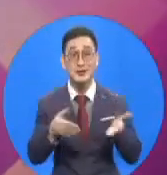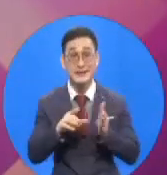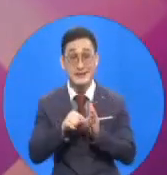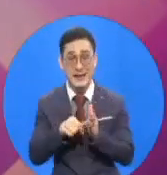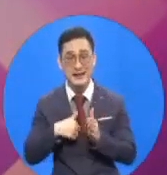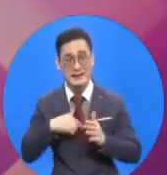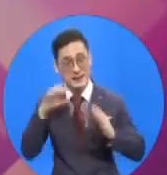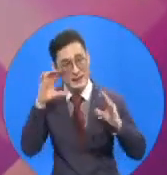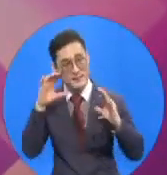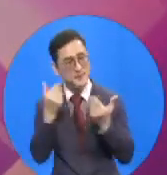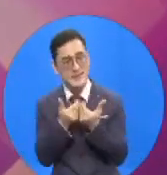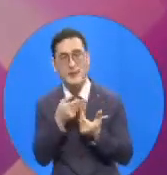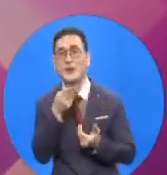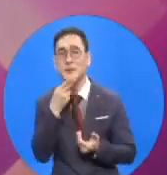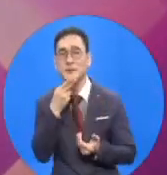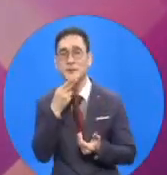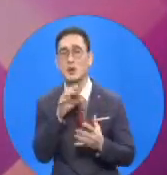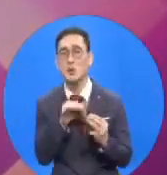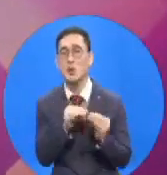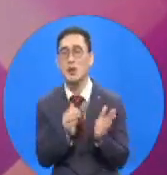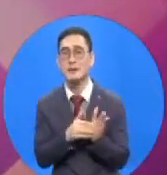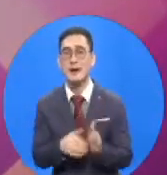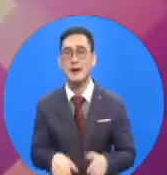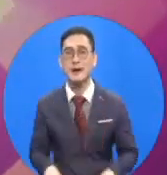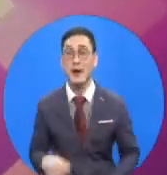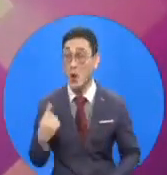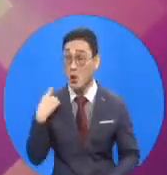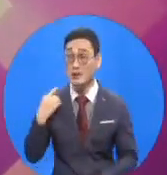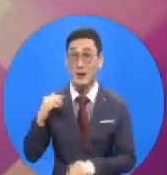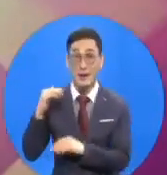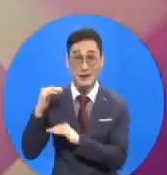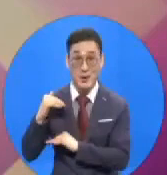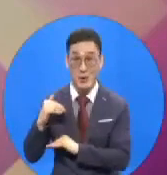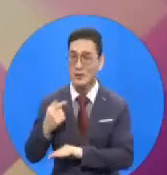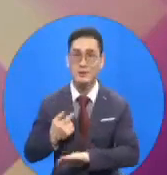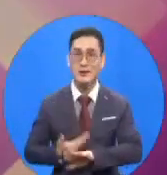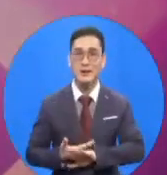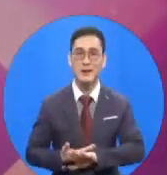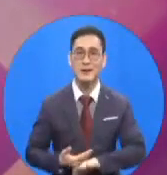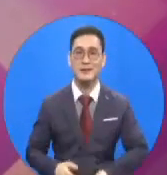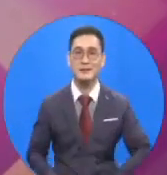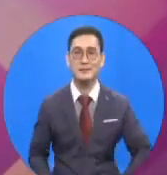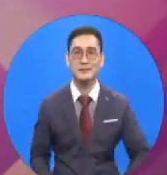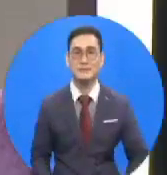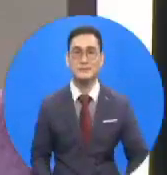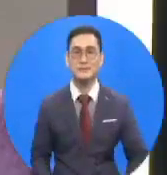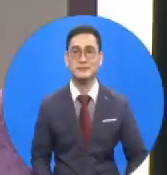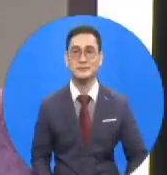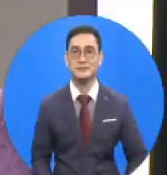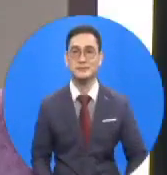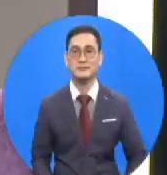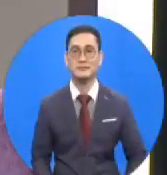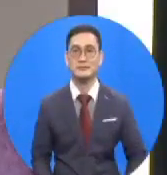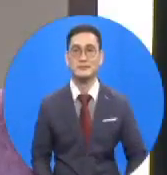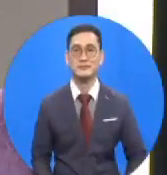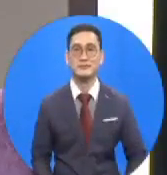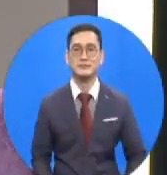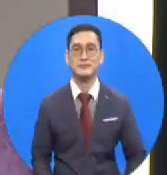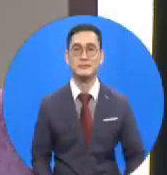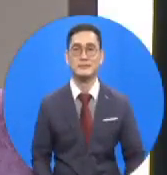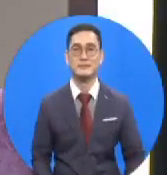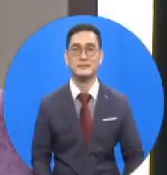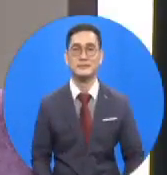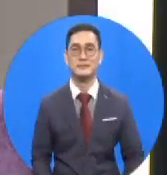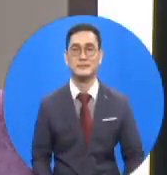않고 동의했다. 어제 나왔던 뭐 보도와는 정반대의 답변을 했어요. 그러니까 의견을 내지 않았다. 이제 이런 게 사실 어떻게 보면